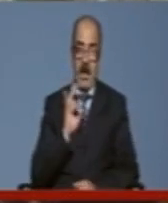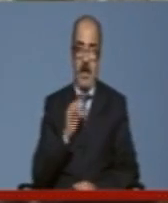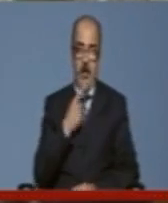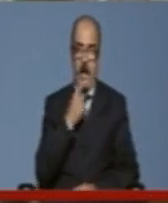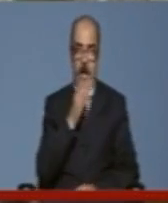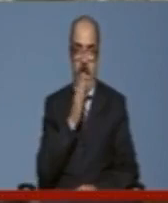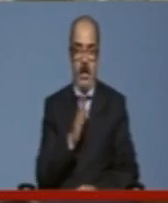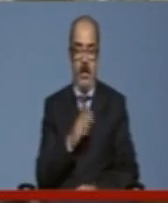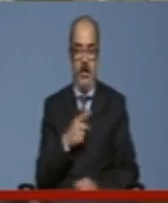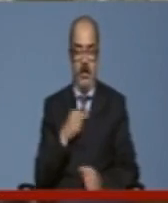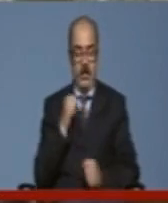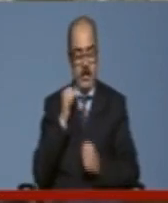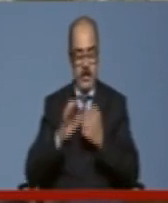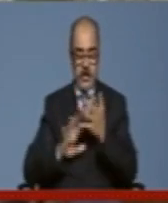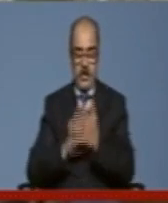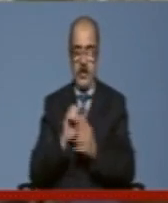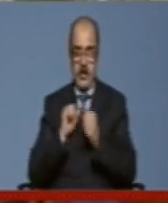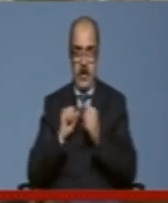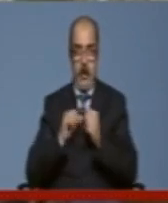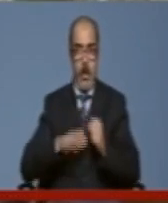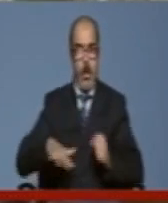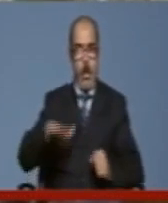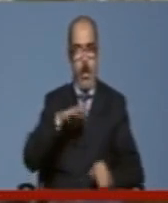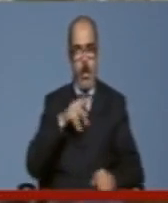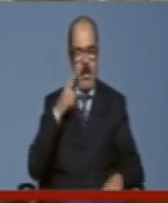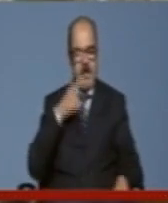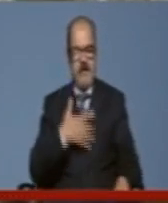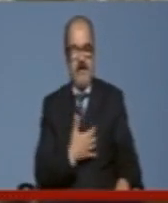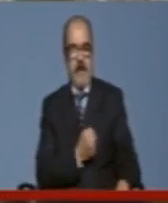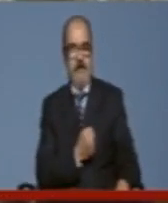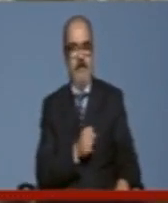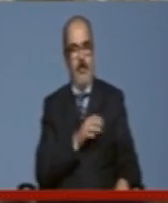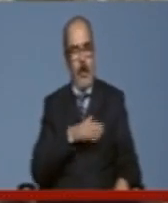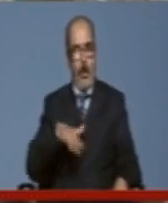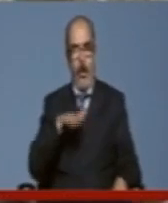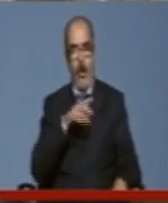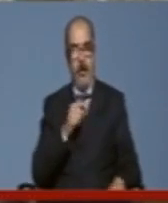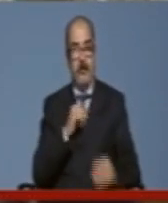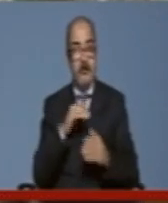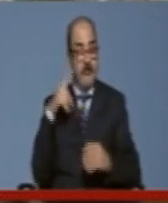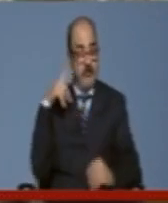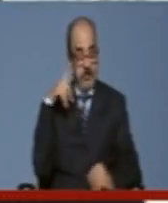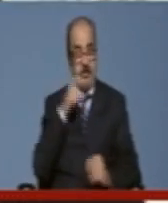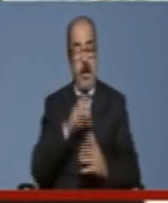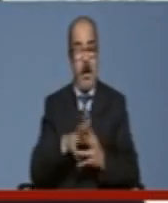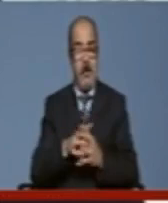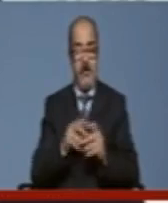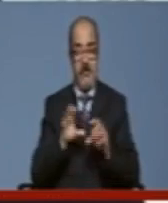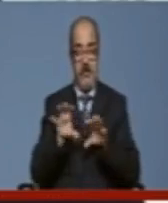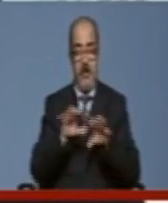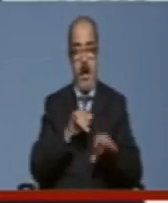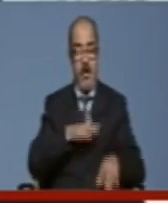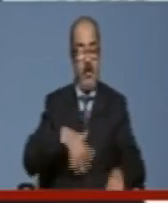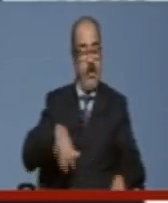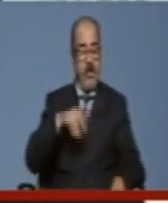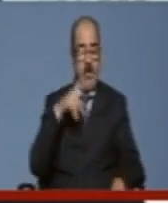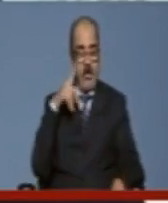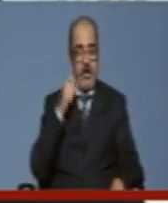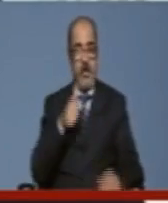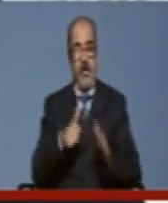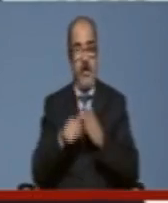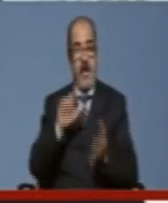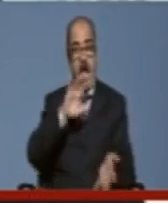بنعيشها، وأتصور أن احنا كلنا متأثرين بيها، تأثير كبير جدا في منطقتنا بالكامل وعلى العالم كله.